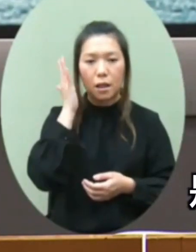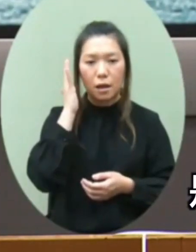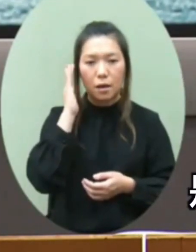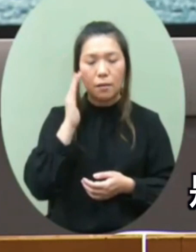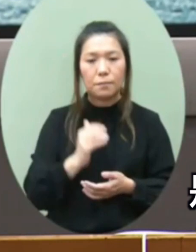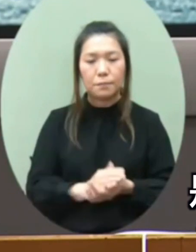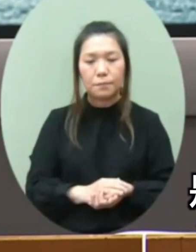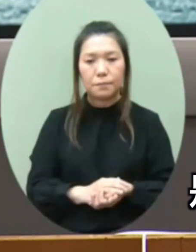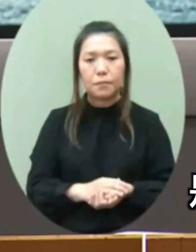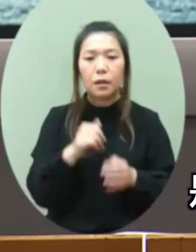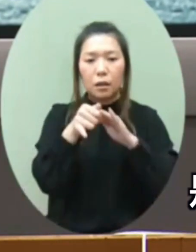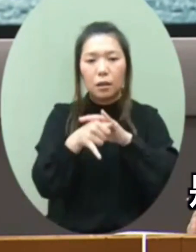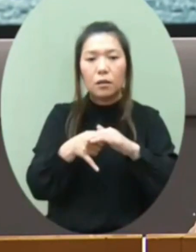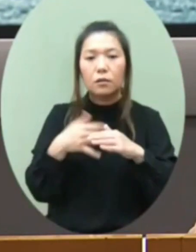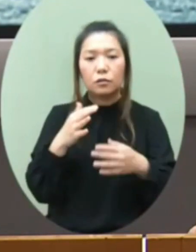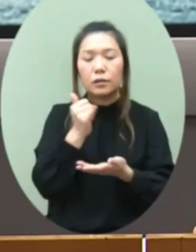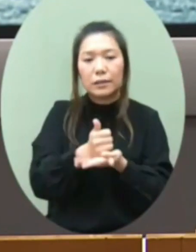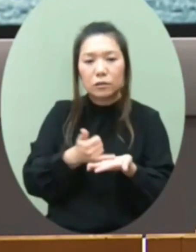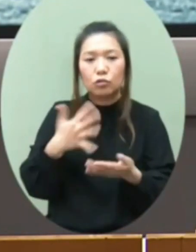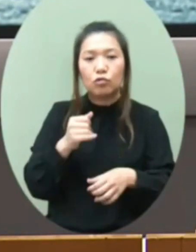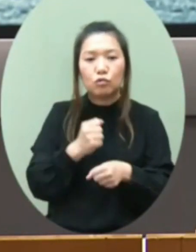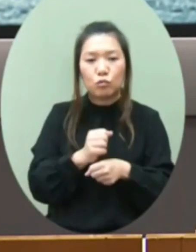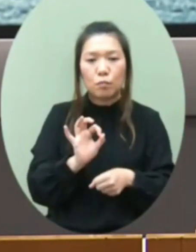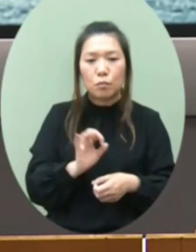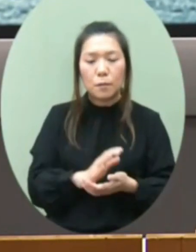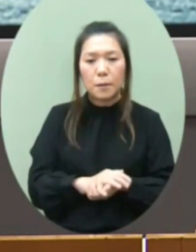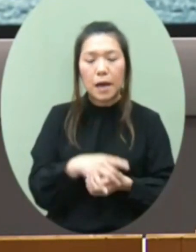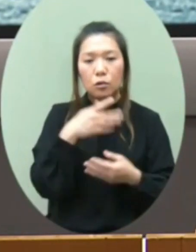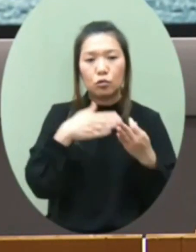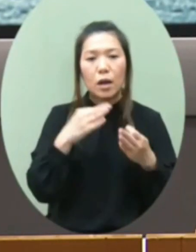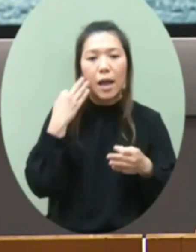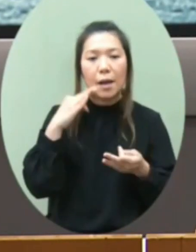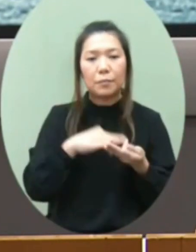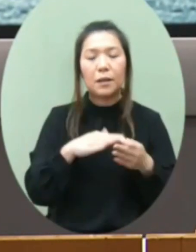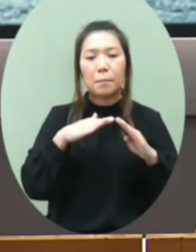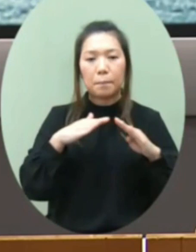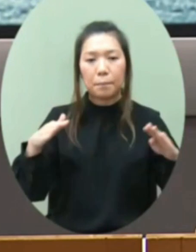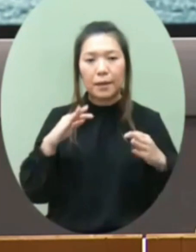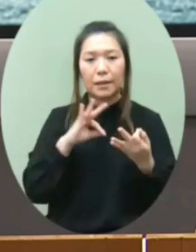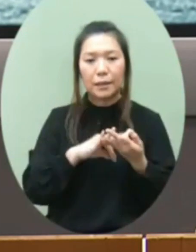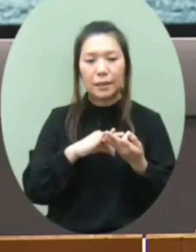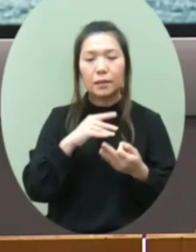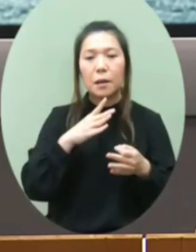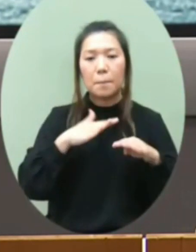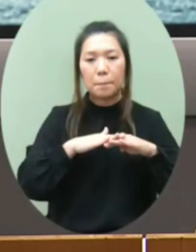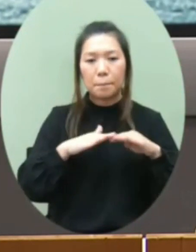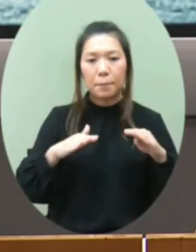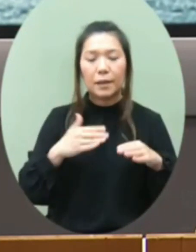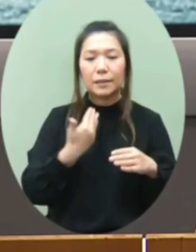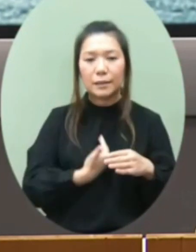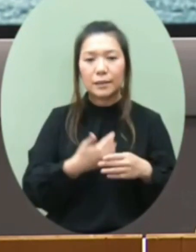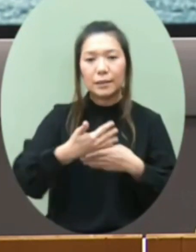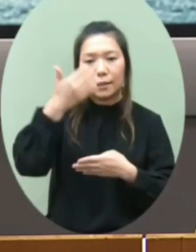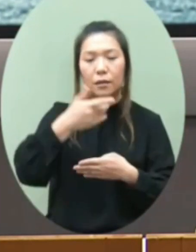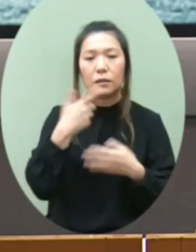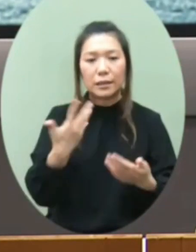士啦嚇，咁佢退咗休嘅。咁佢住嘅大廈咧就係、是、藍田平田村嘅平線樓。咁呢個都係一個強制檢